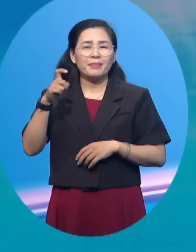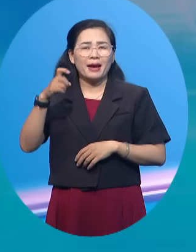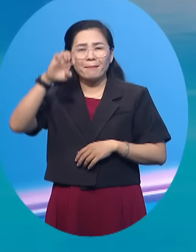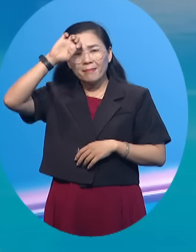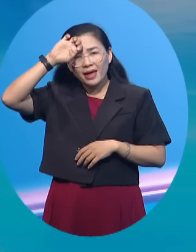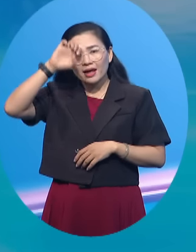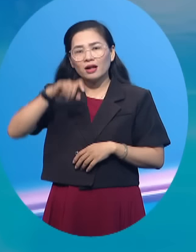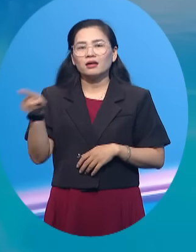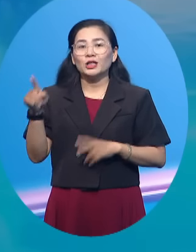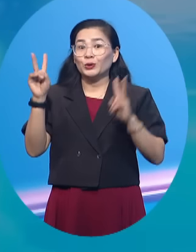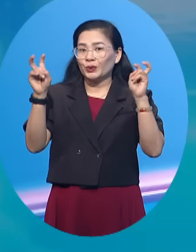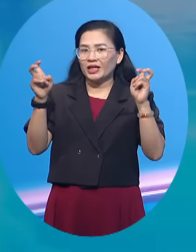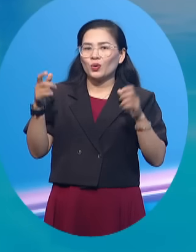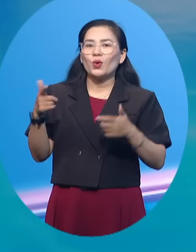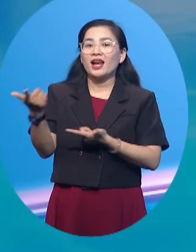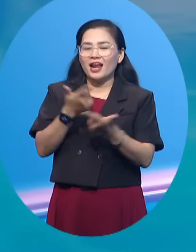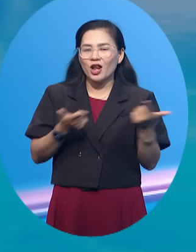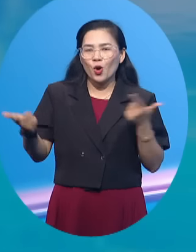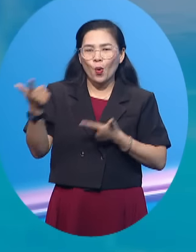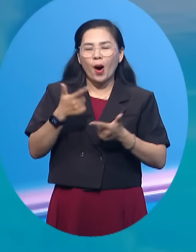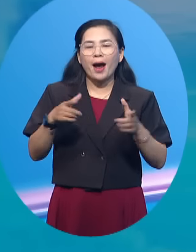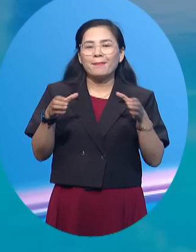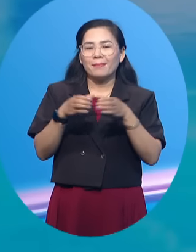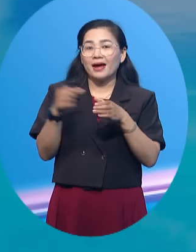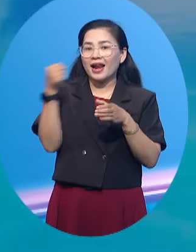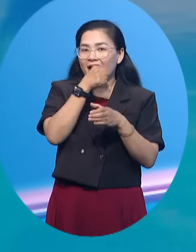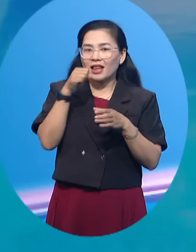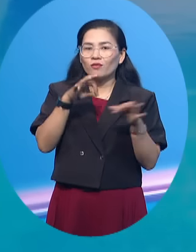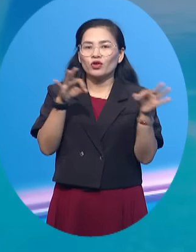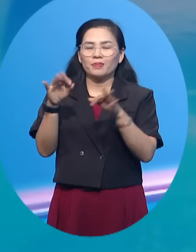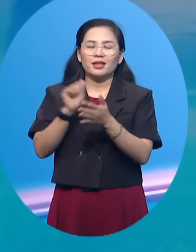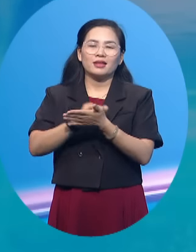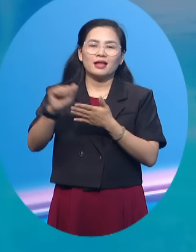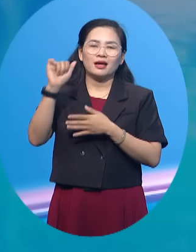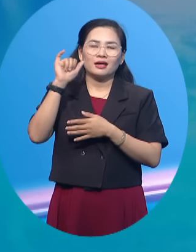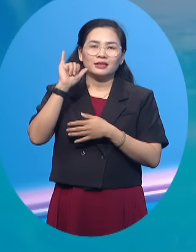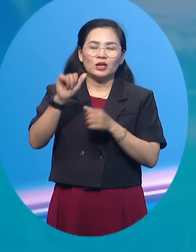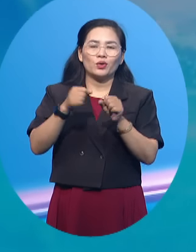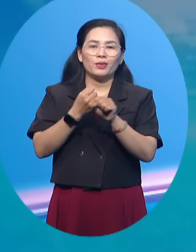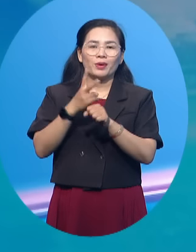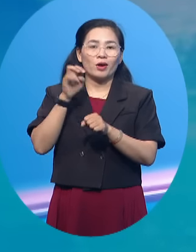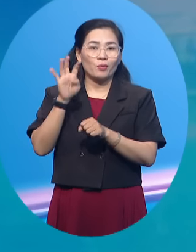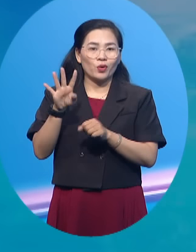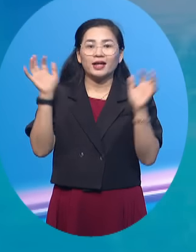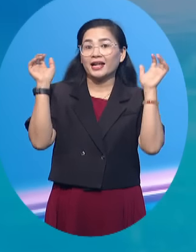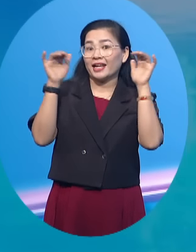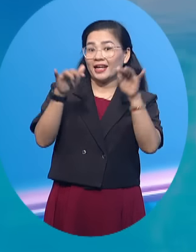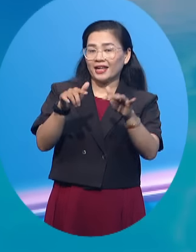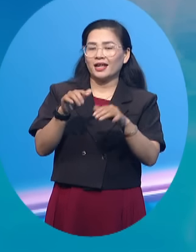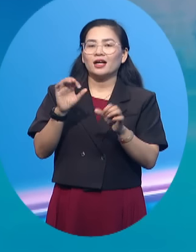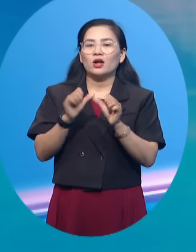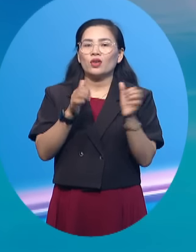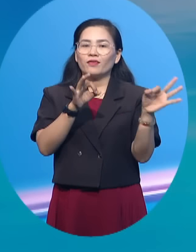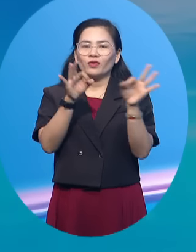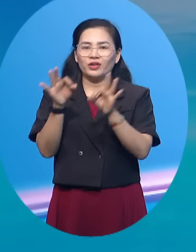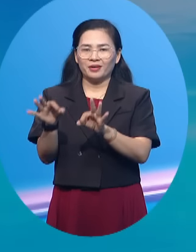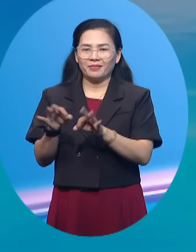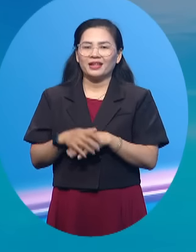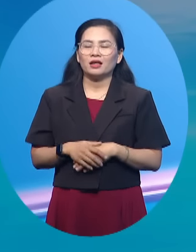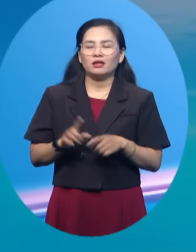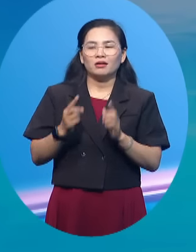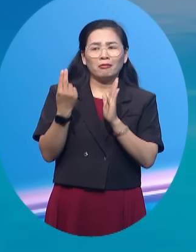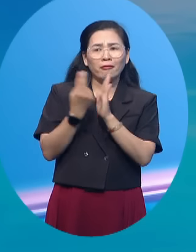hoan ban nhạc nhóm ca Thành phố Hồ Chí Minh lần thứ 6 năm 2024 do Trung tâm Văn hóa Thành phố tổ chức nhằm góp phần tạo nên không gian nghệ thuật